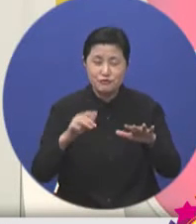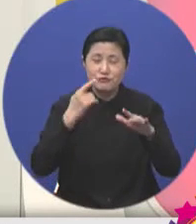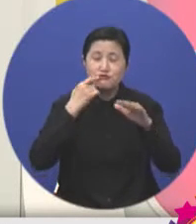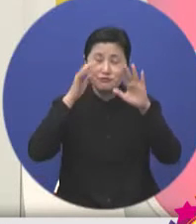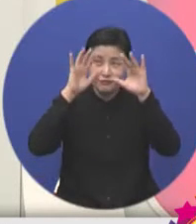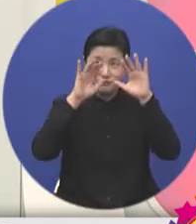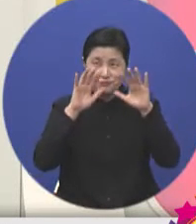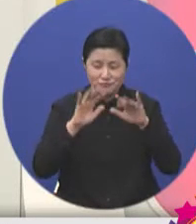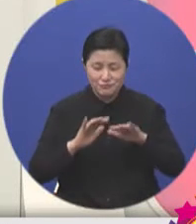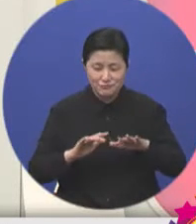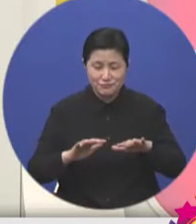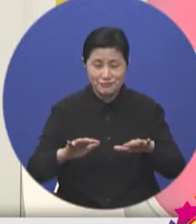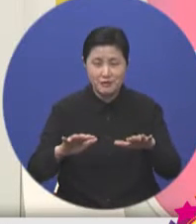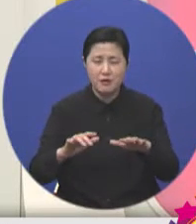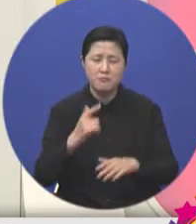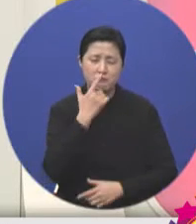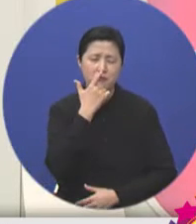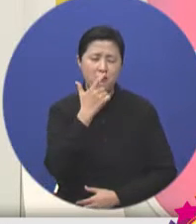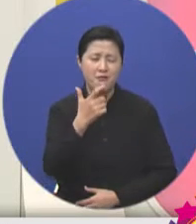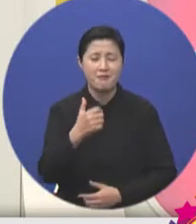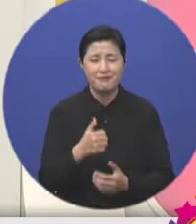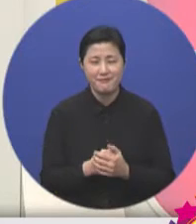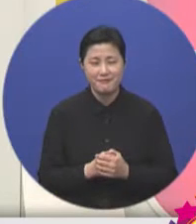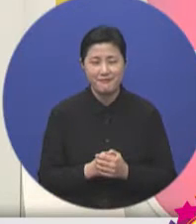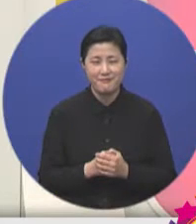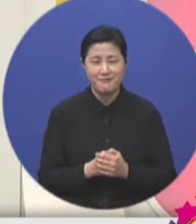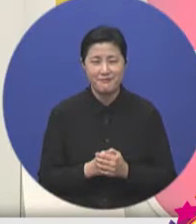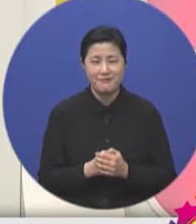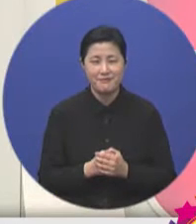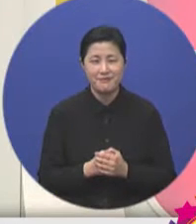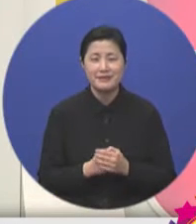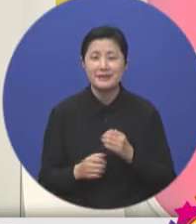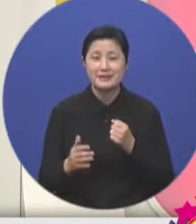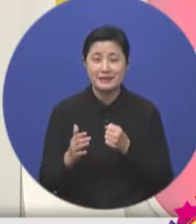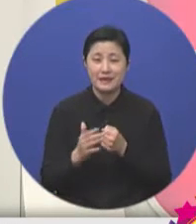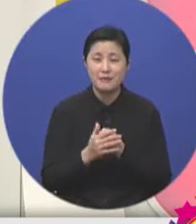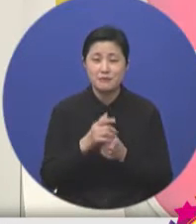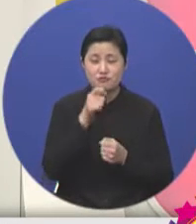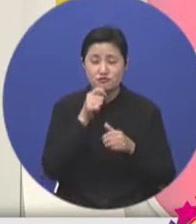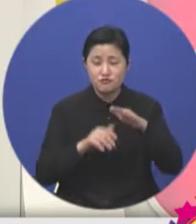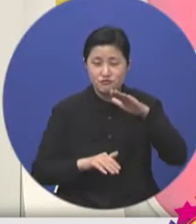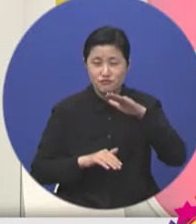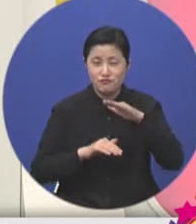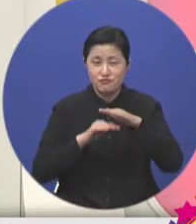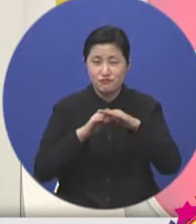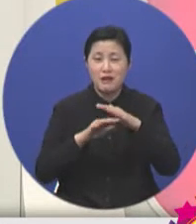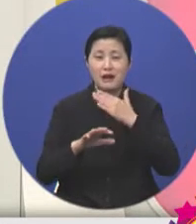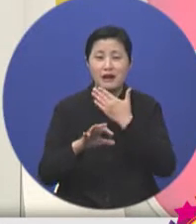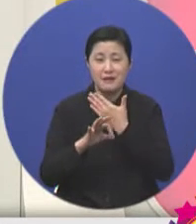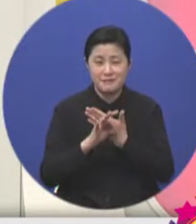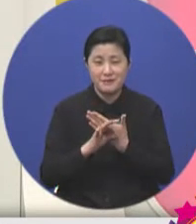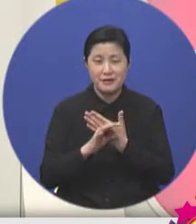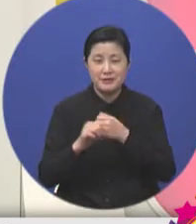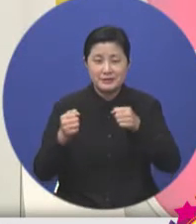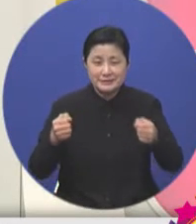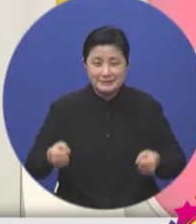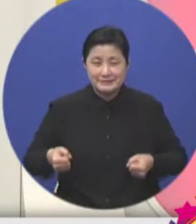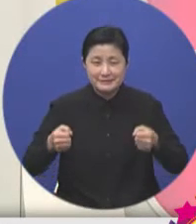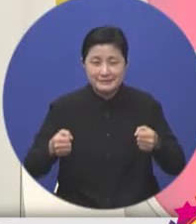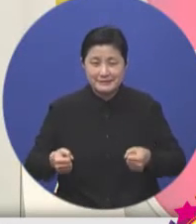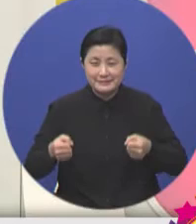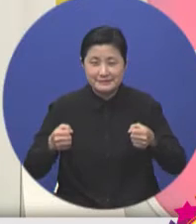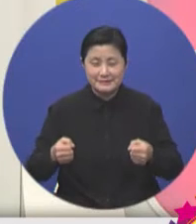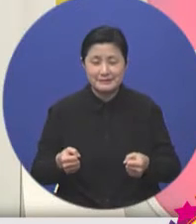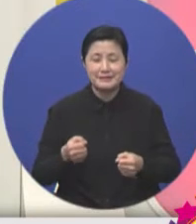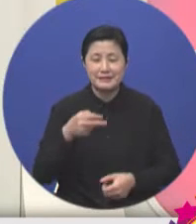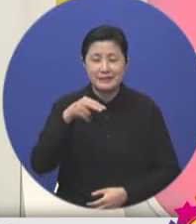네. 그거 얼마나 멋있습니까? 그래서 이렇게 물이 또 차면 또 거기에서 또 이렇게 썰매도 타시고. 네, 썰매도